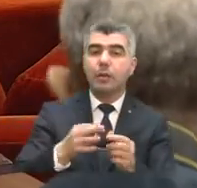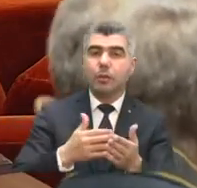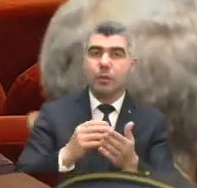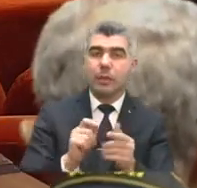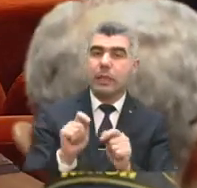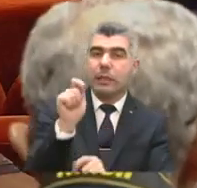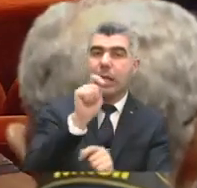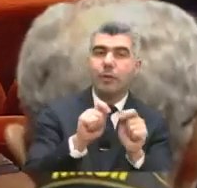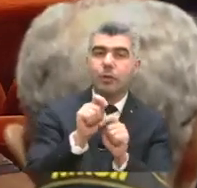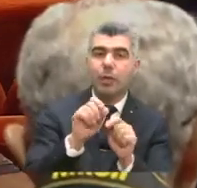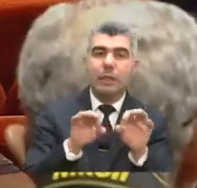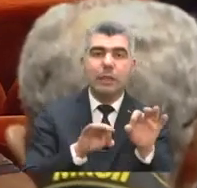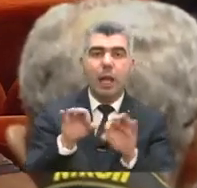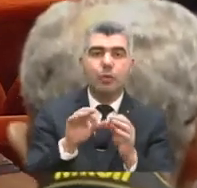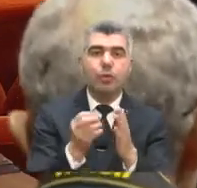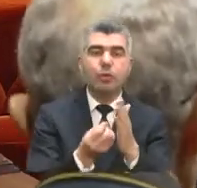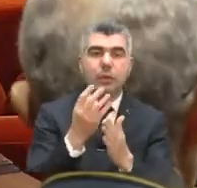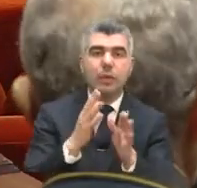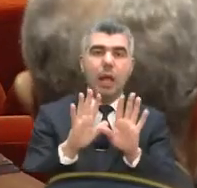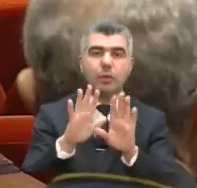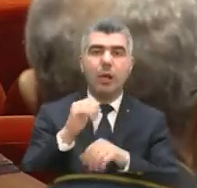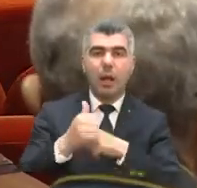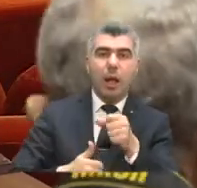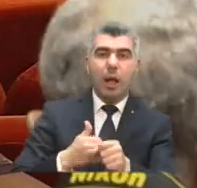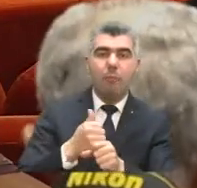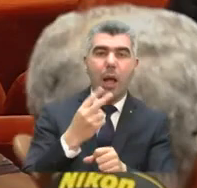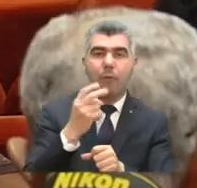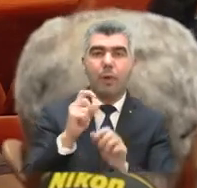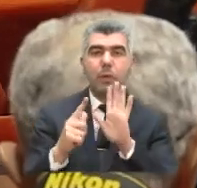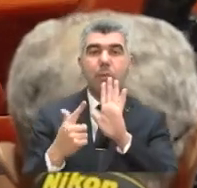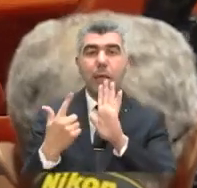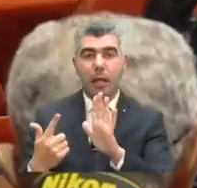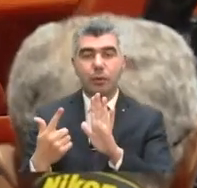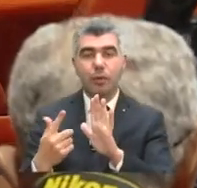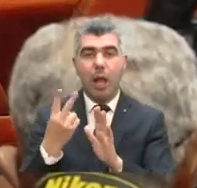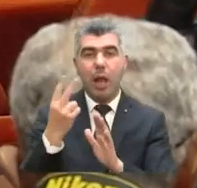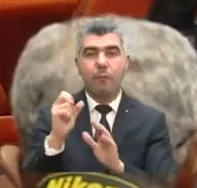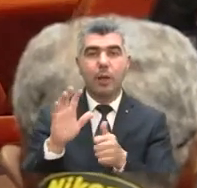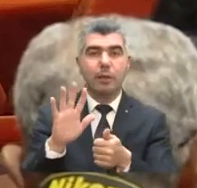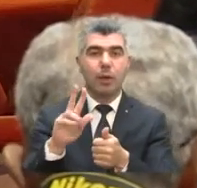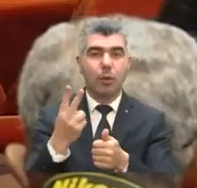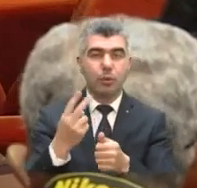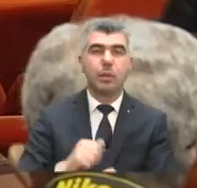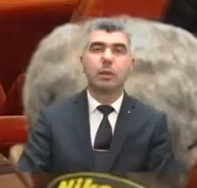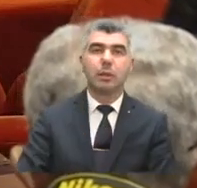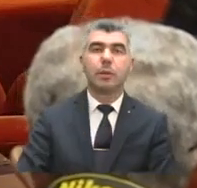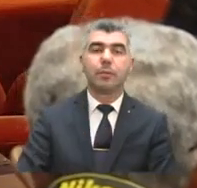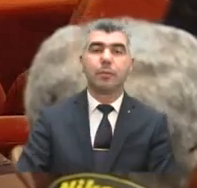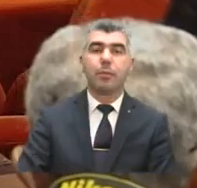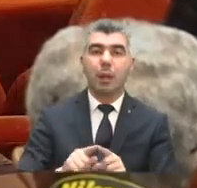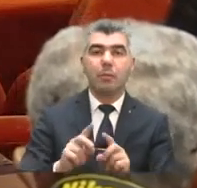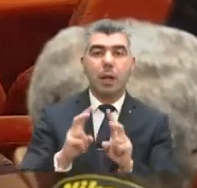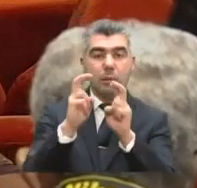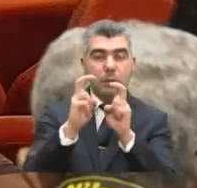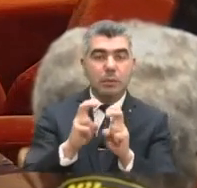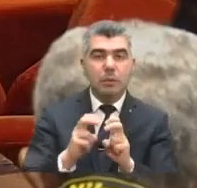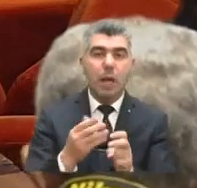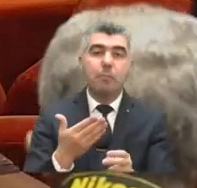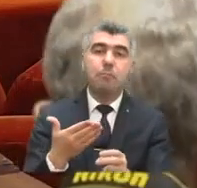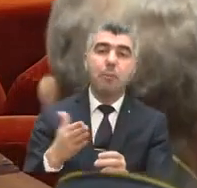ديال استراتيجية جديدة للعشرية 2017-2026، الهدف ديالها جد طموح هو التقليص ديال عدد